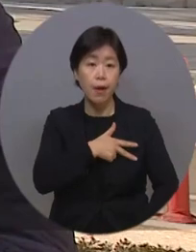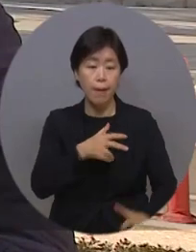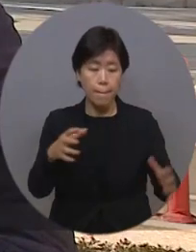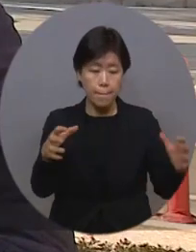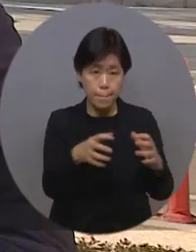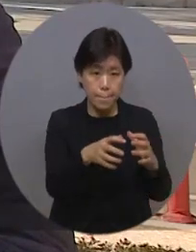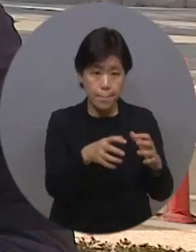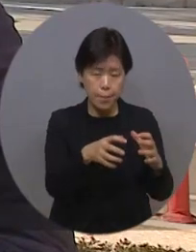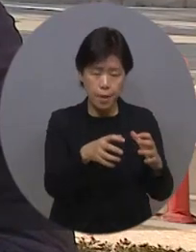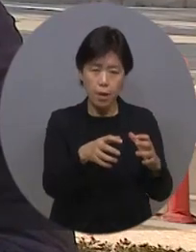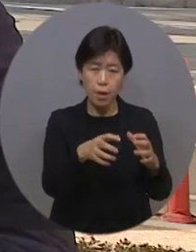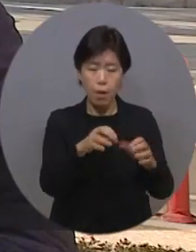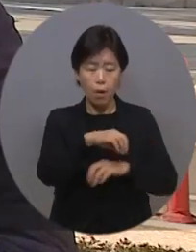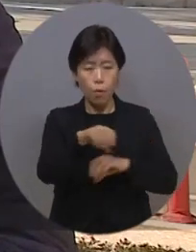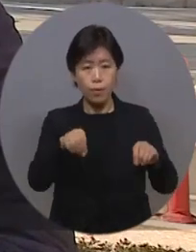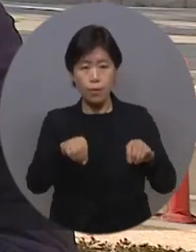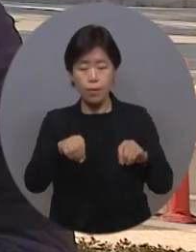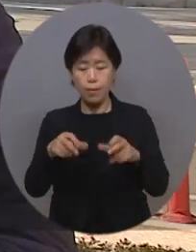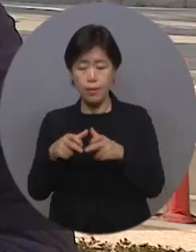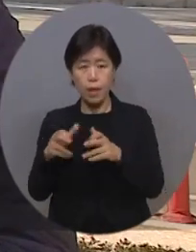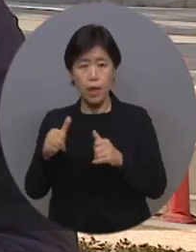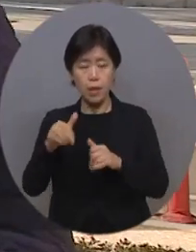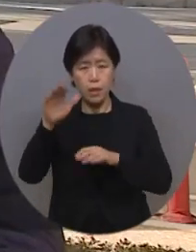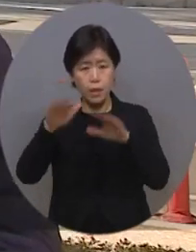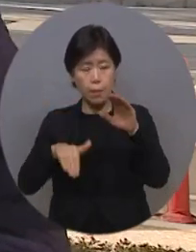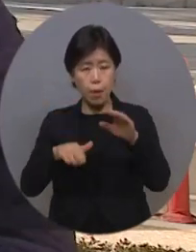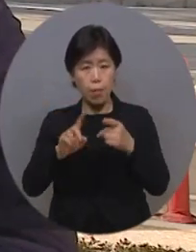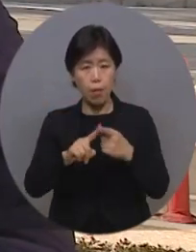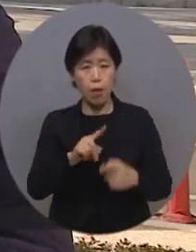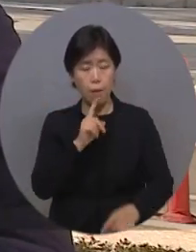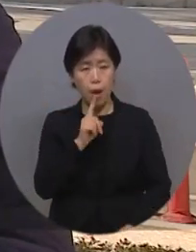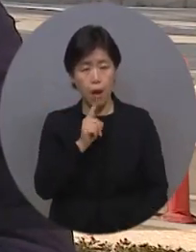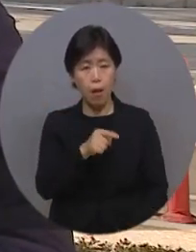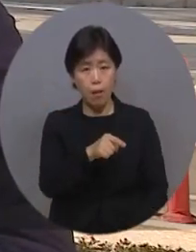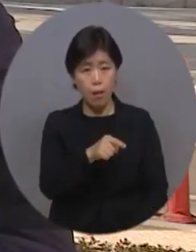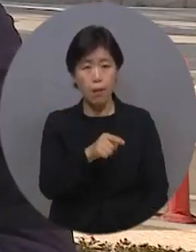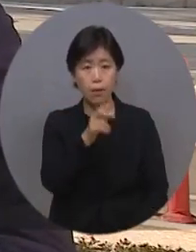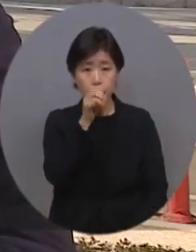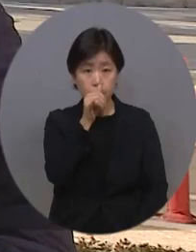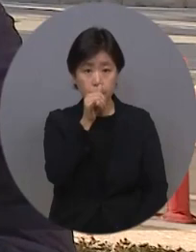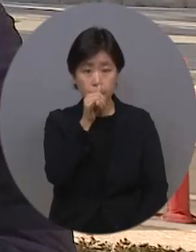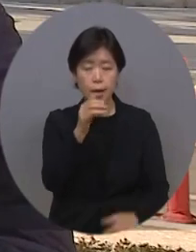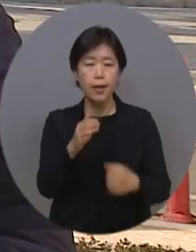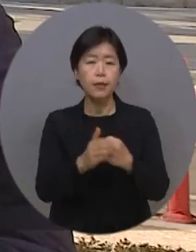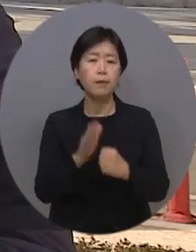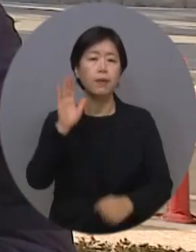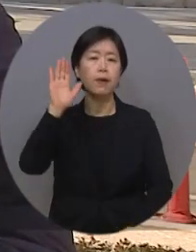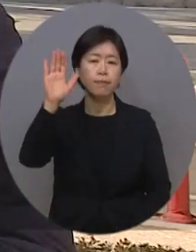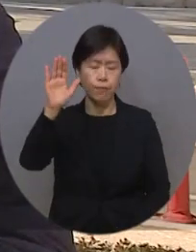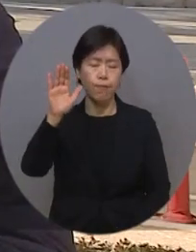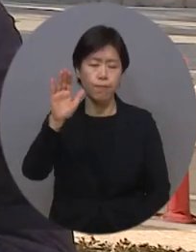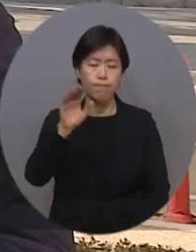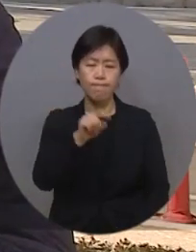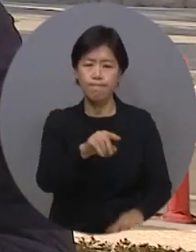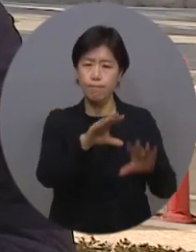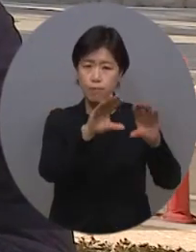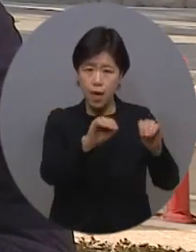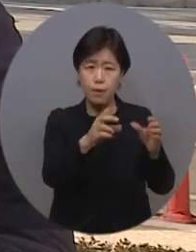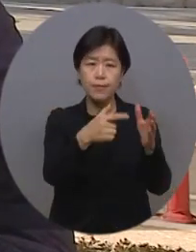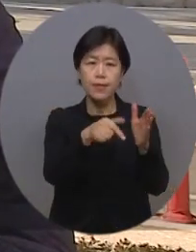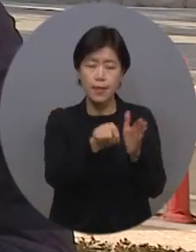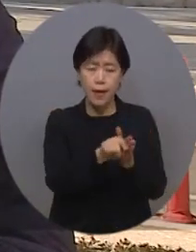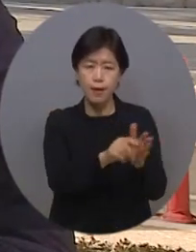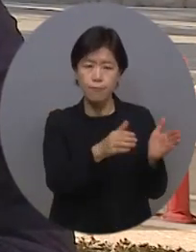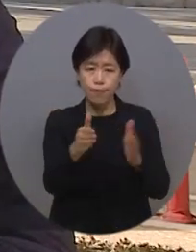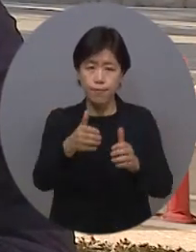장애인을 차별하는 이런 발언과 관련해서 그 재발 방지책을 마련하길